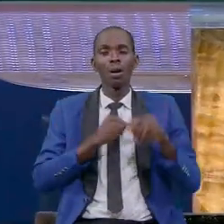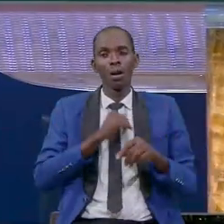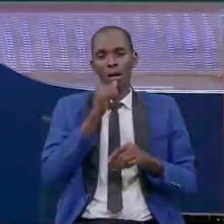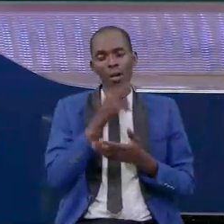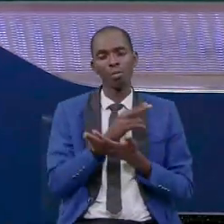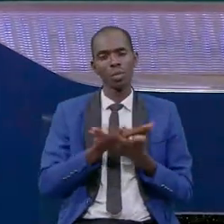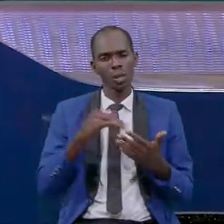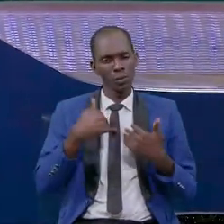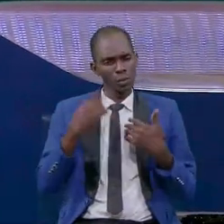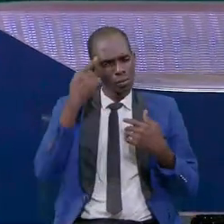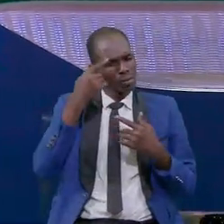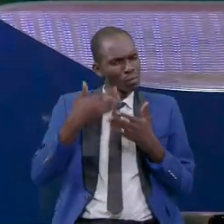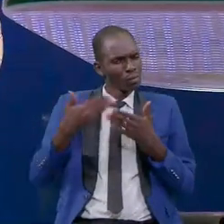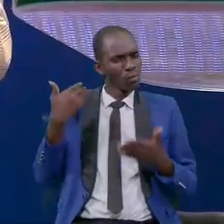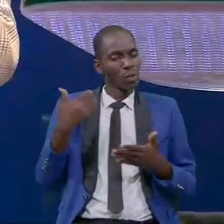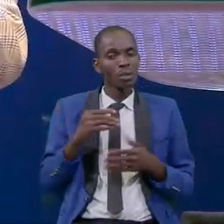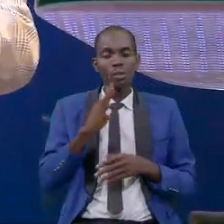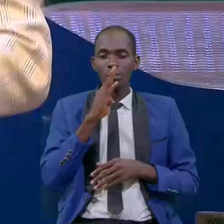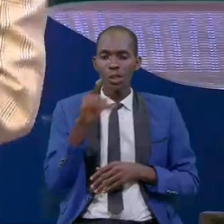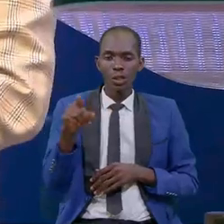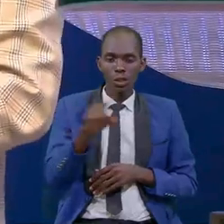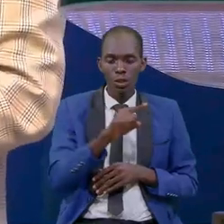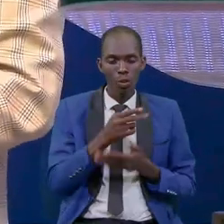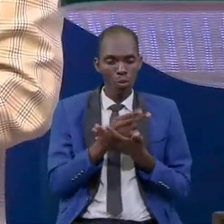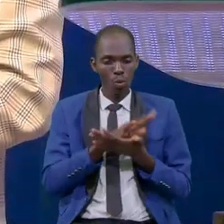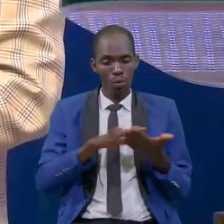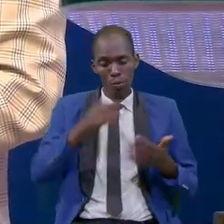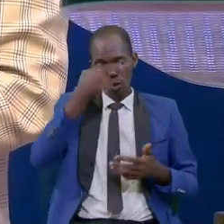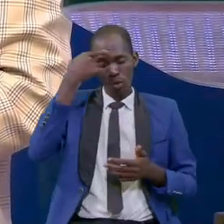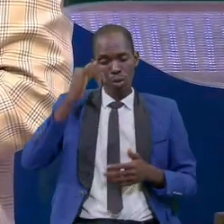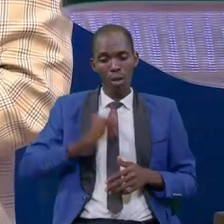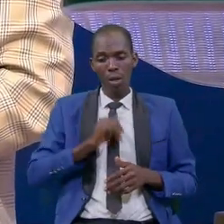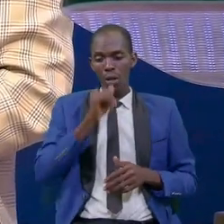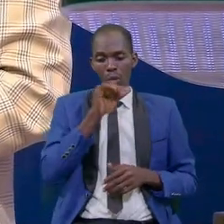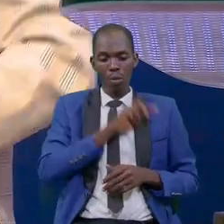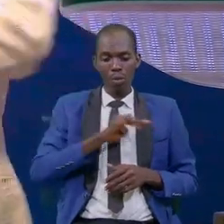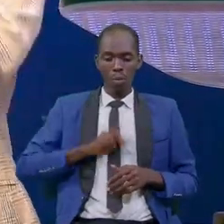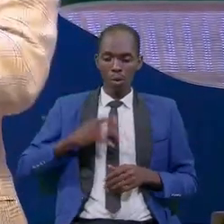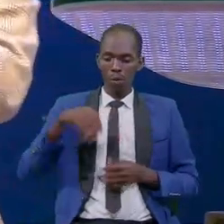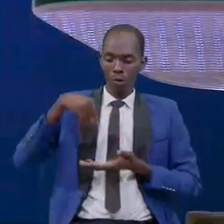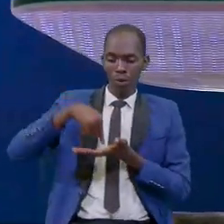Avez-vous jamais pensé à cela? Vous serez saint car je suis à la vie profonde? Non.